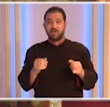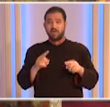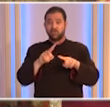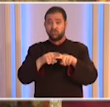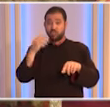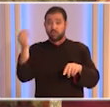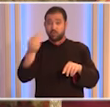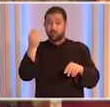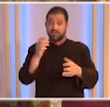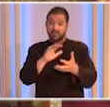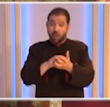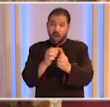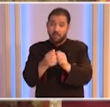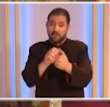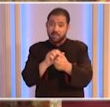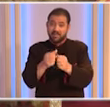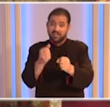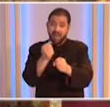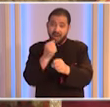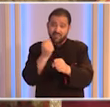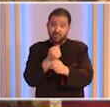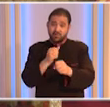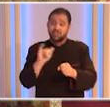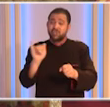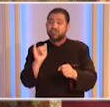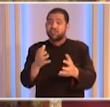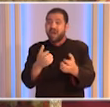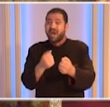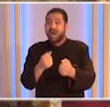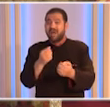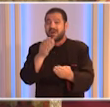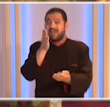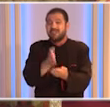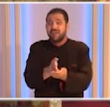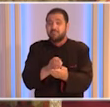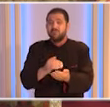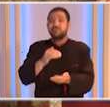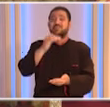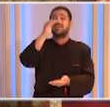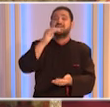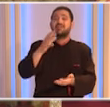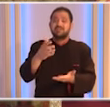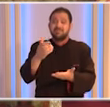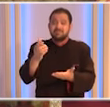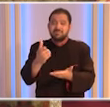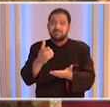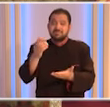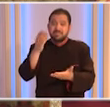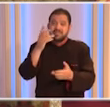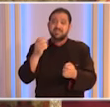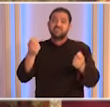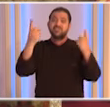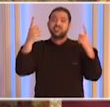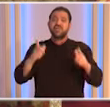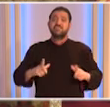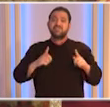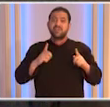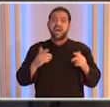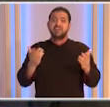ce Dumnezeu a plămădit și a făcut, cine are dreptul să ridice viața pe care Dumnezeu a pus-o acolo? Să curme